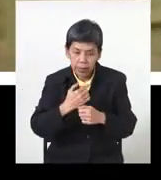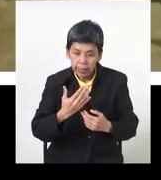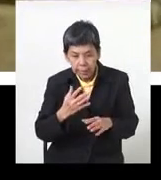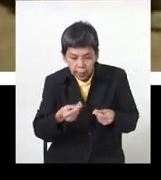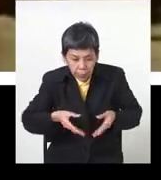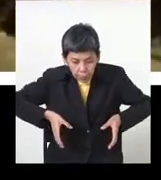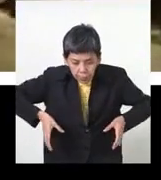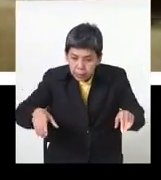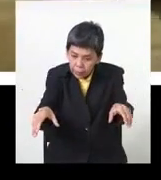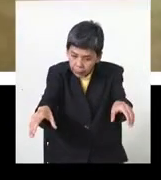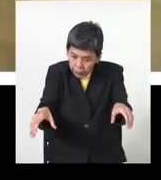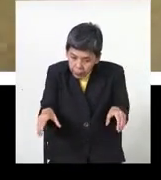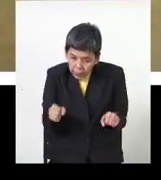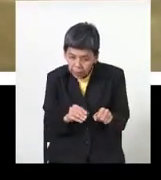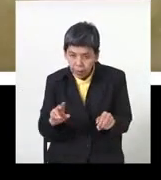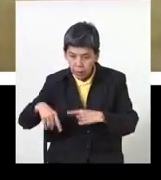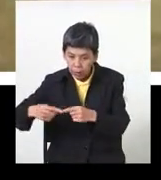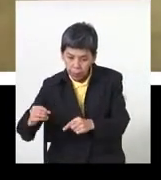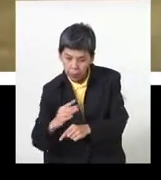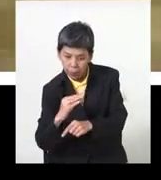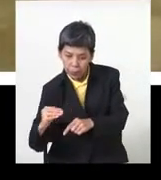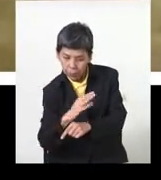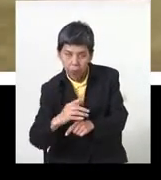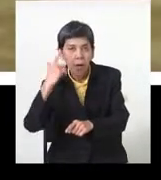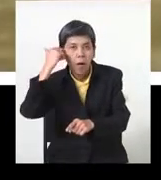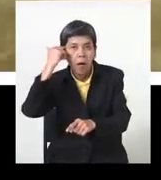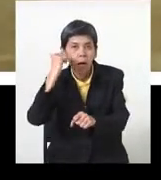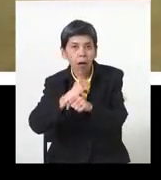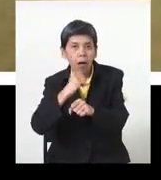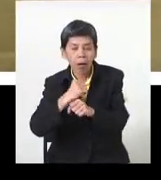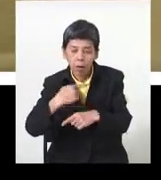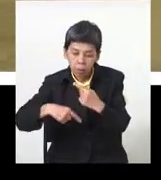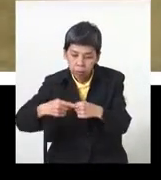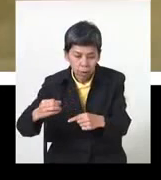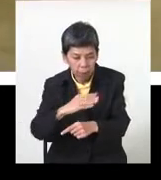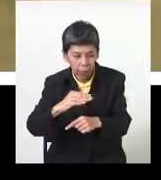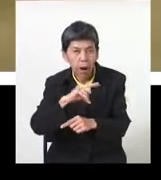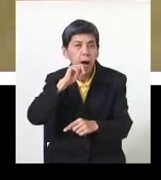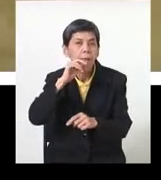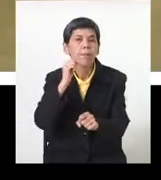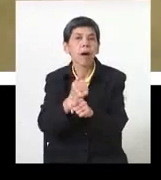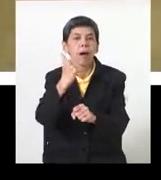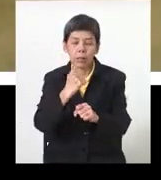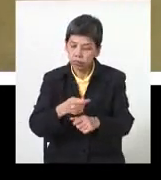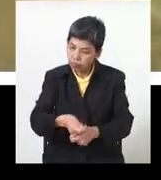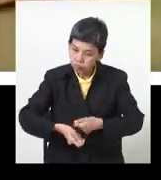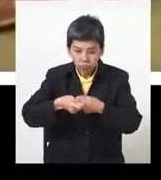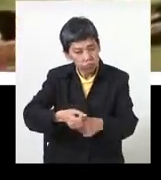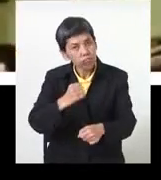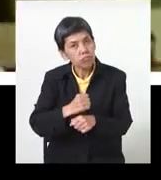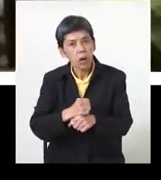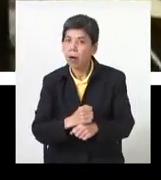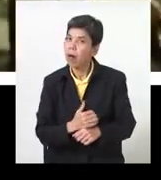คันกั้นน้ำครับรู้จักการทดน้ำใช้รหัสวิดน้ำนะฮะวิดน้ำเข้าวิดน้ำออกเสามารถทำการ